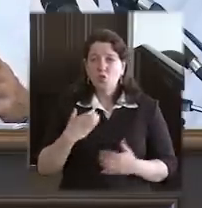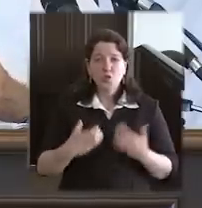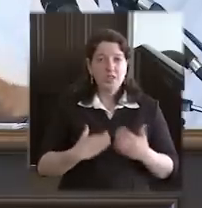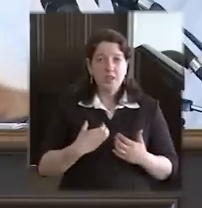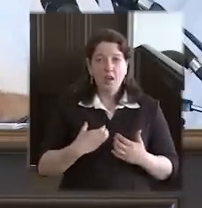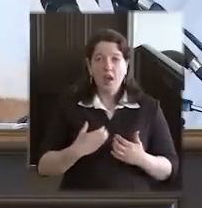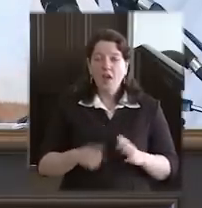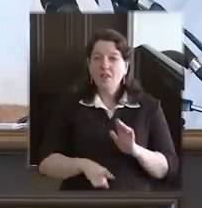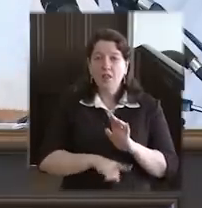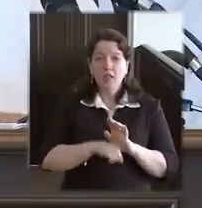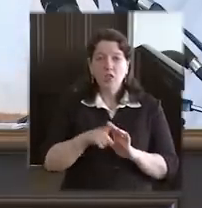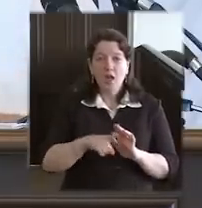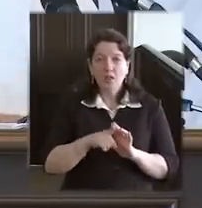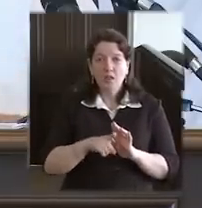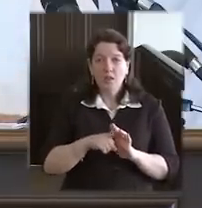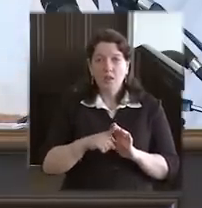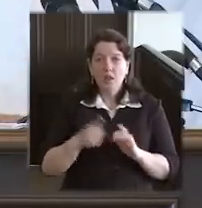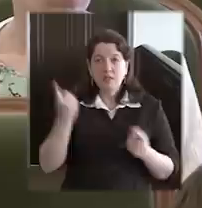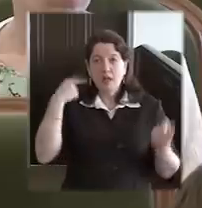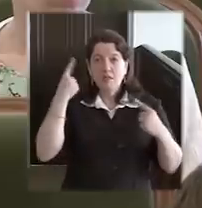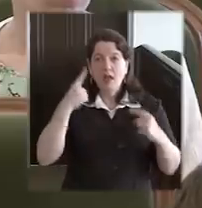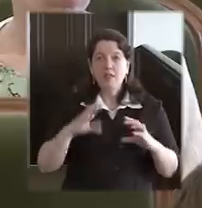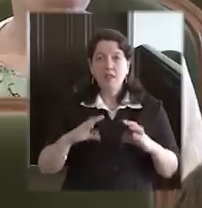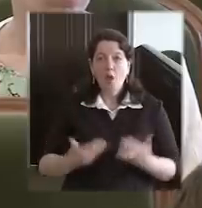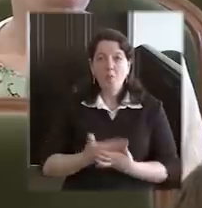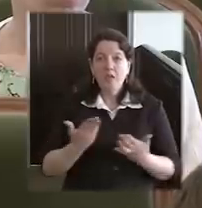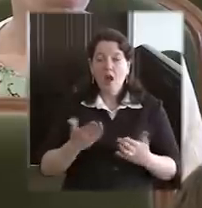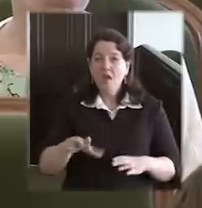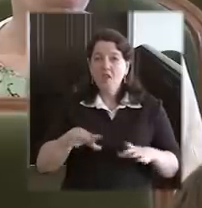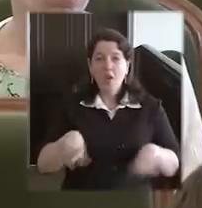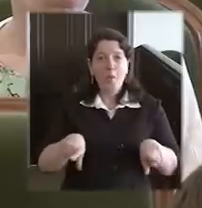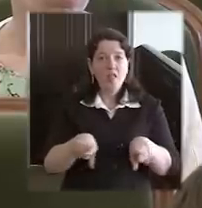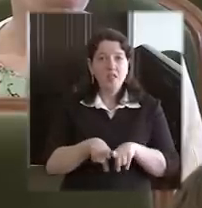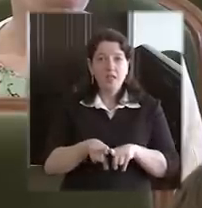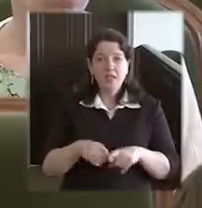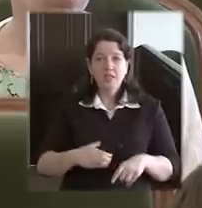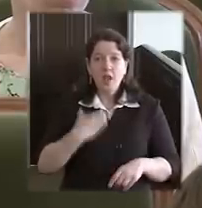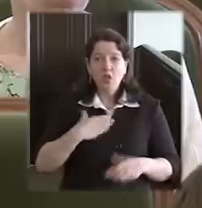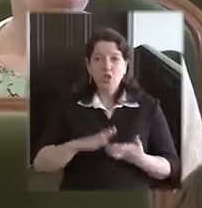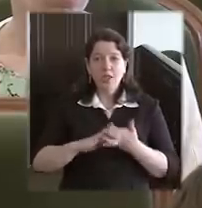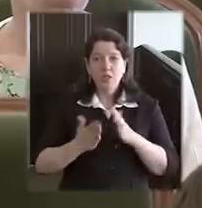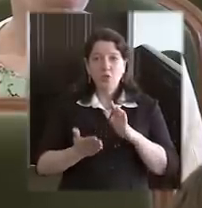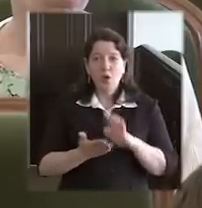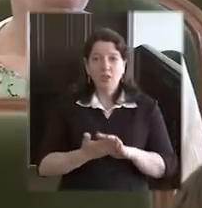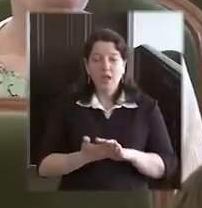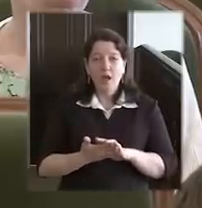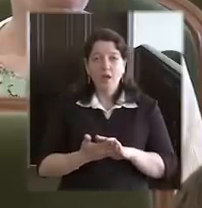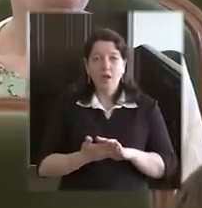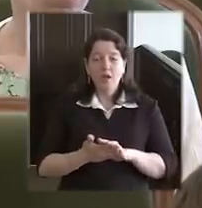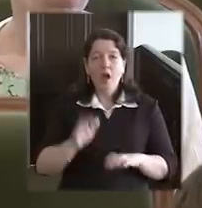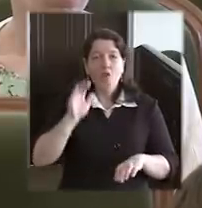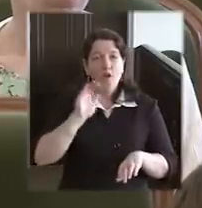мира не было такой скорби. А ведь фактически вот этим